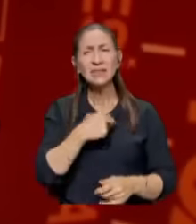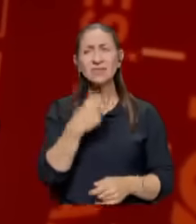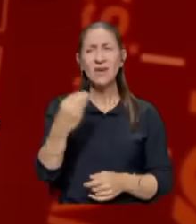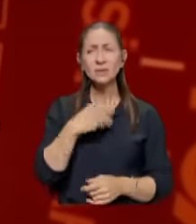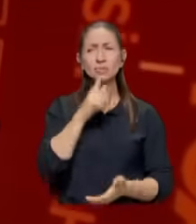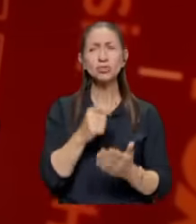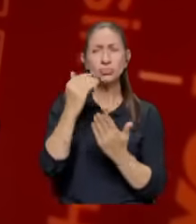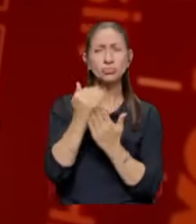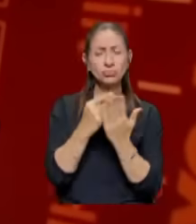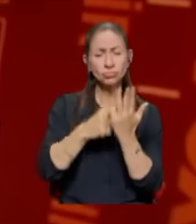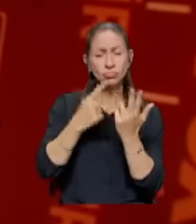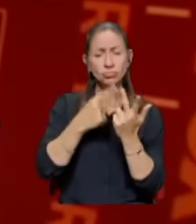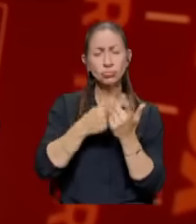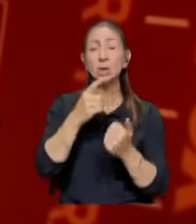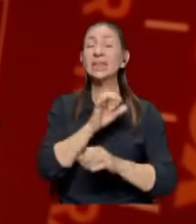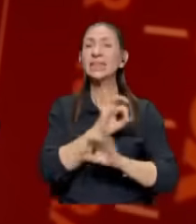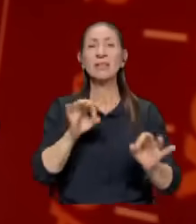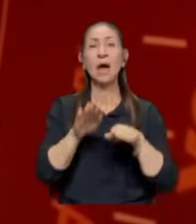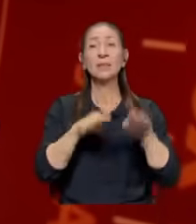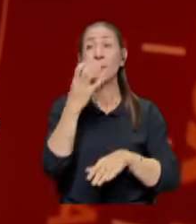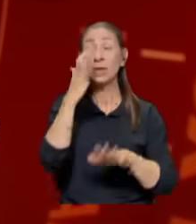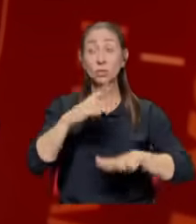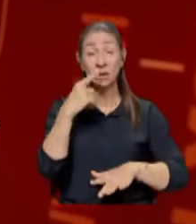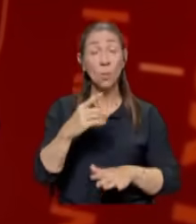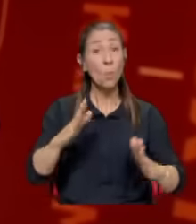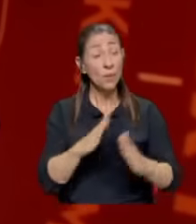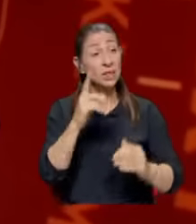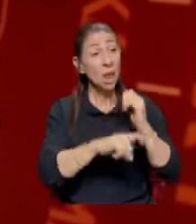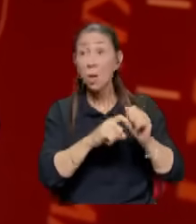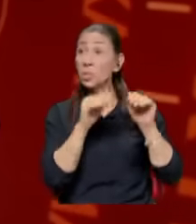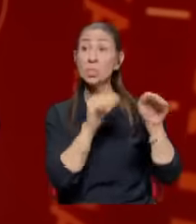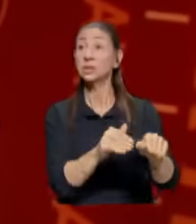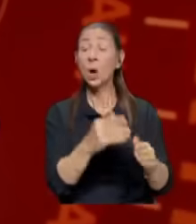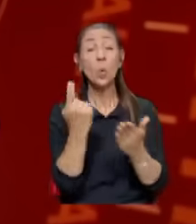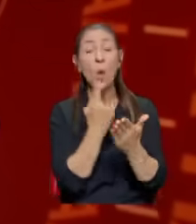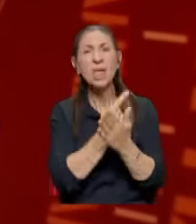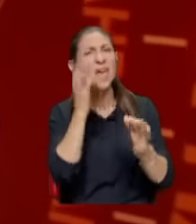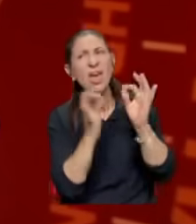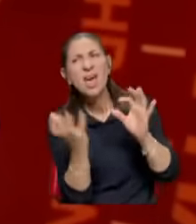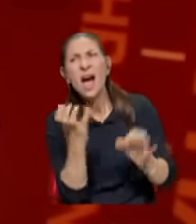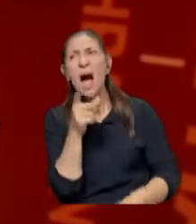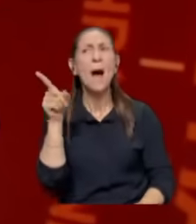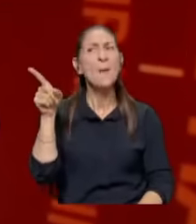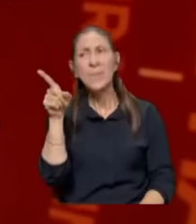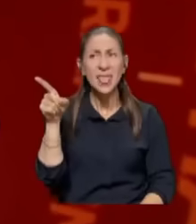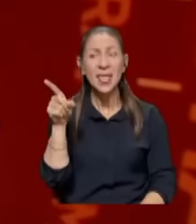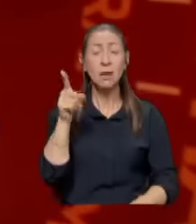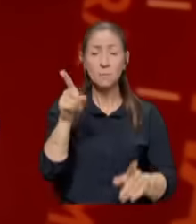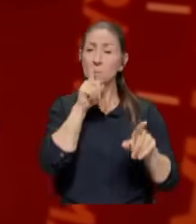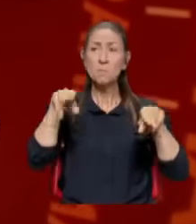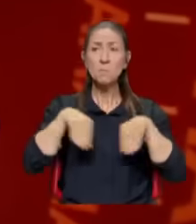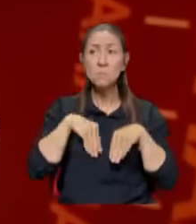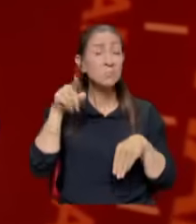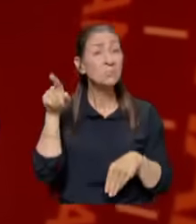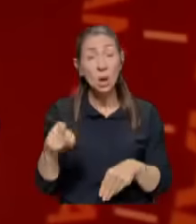sözleri sıraladı, somut adım bekliyoruz dedi. Muhalefet teröre verdiği destek ve Kur'an-ı Kerim'in yakılmasına göz yumması